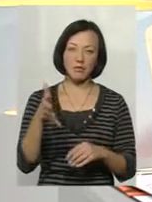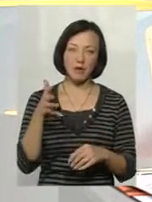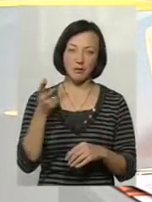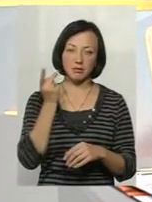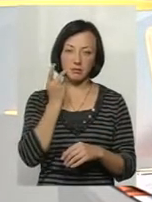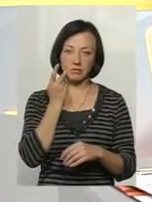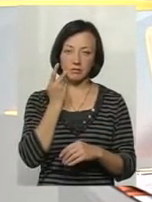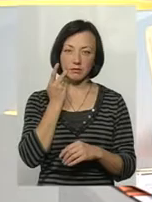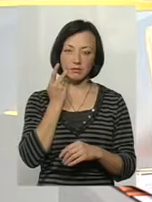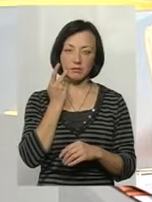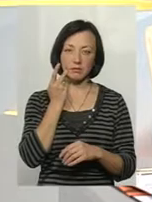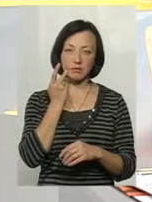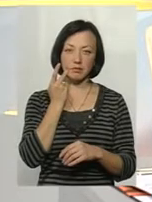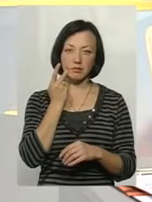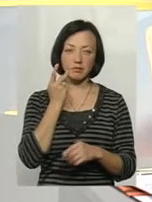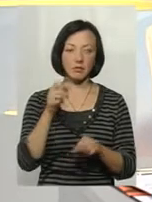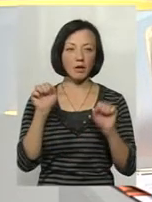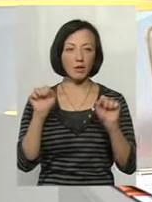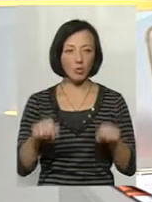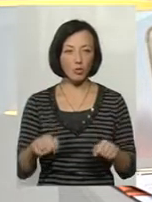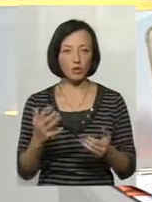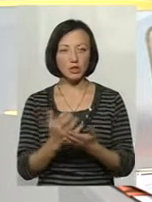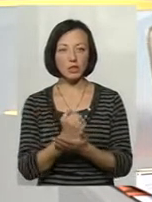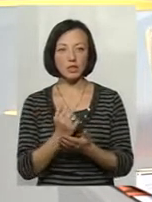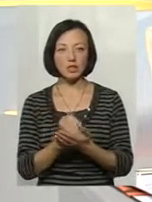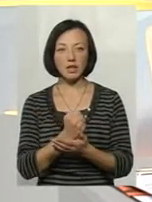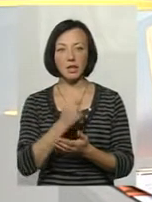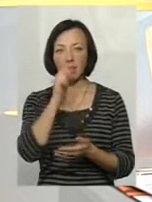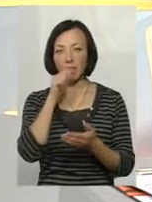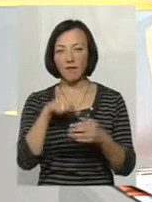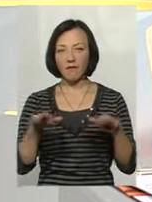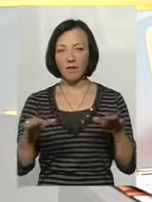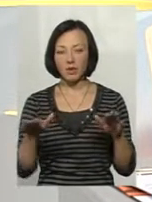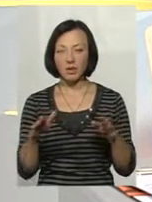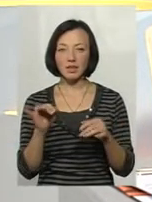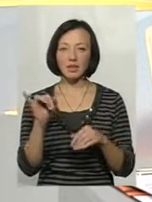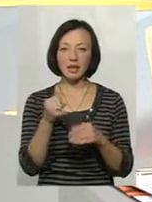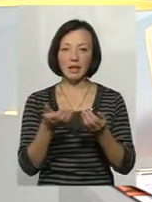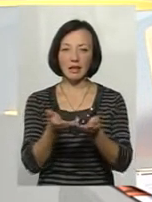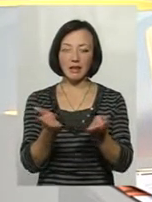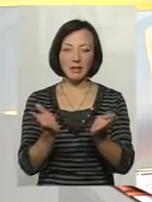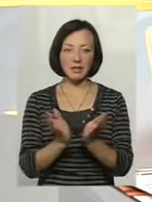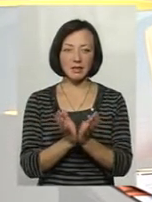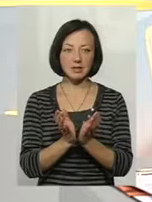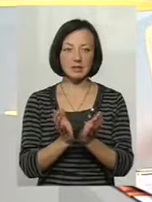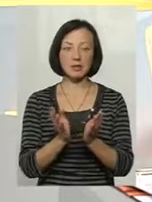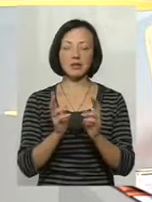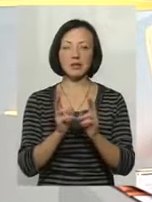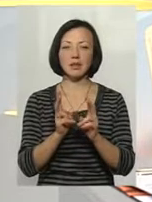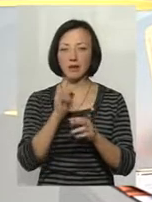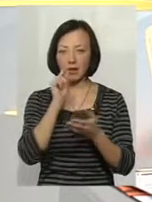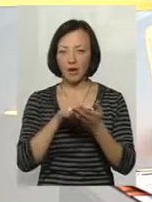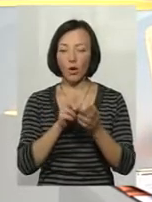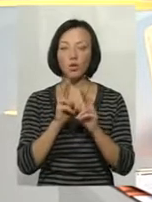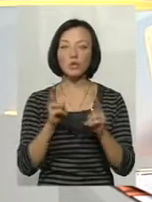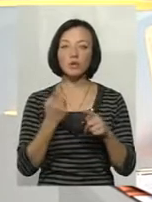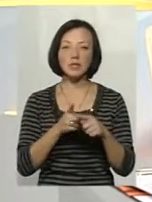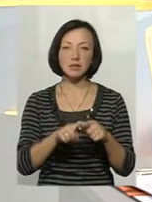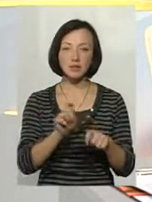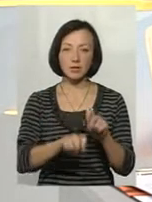зазвичай, можна знайти і воронинят, і ті самі гнізда в'ються. Хто за цим